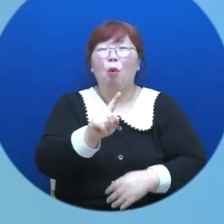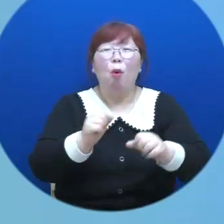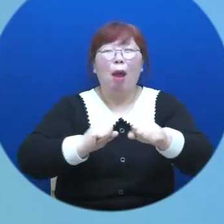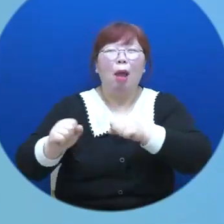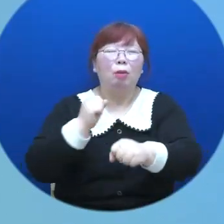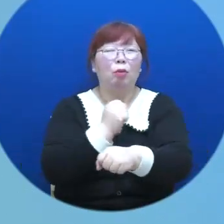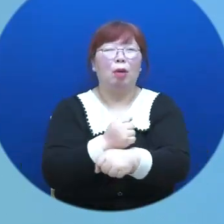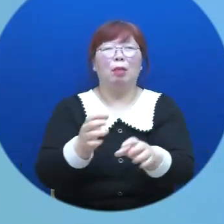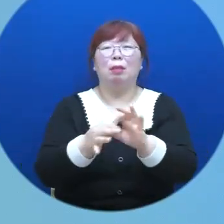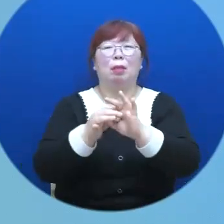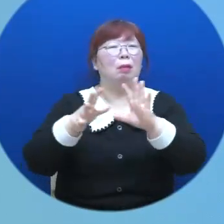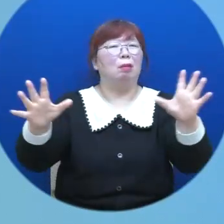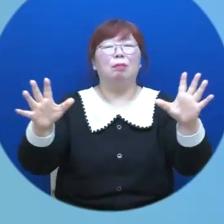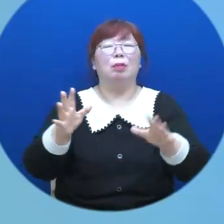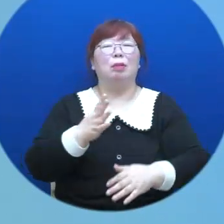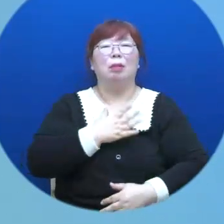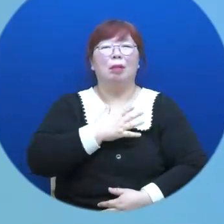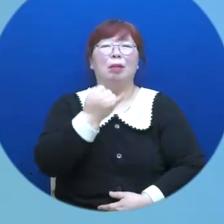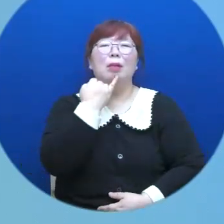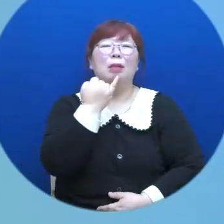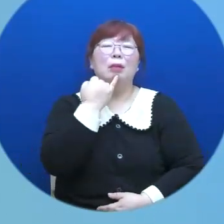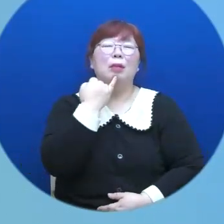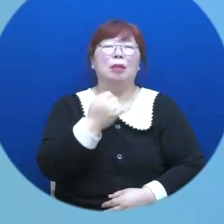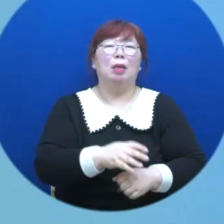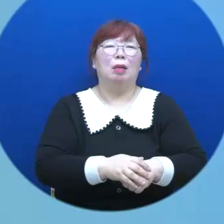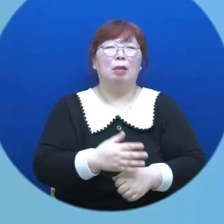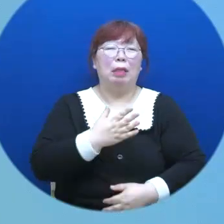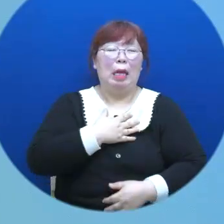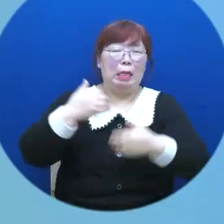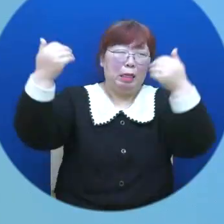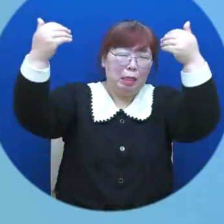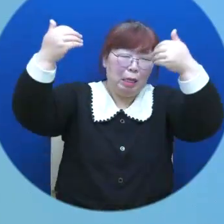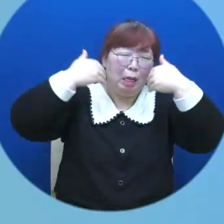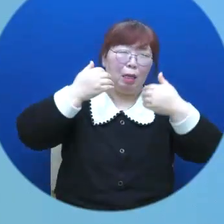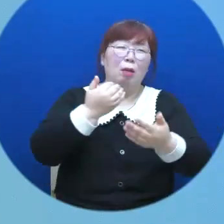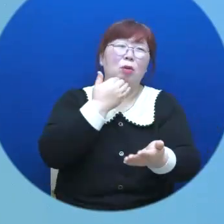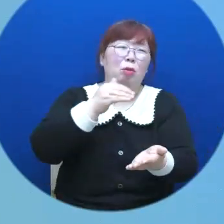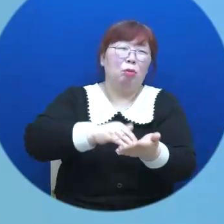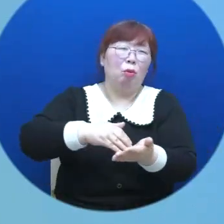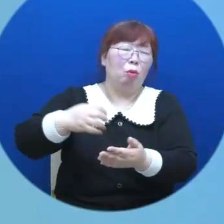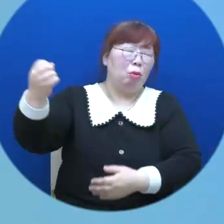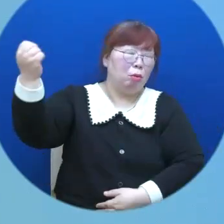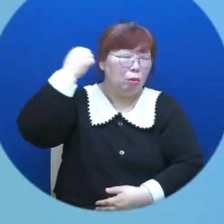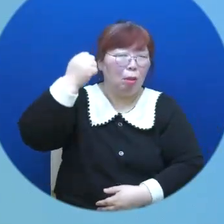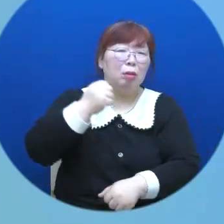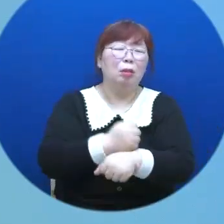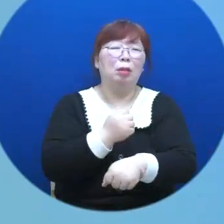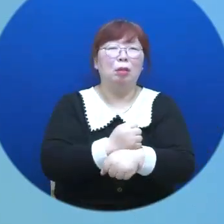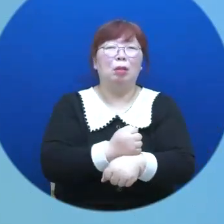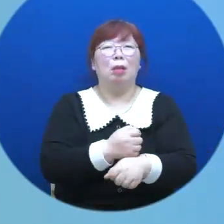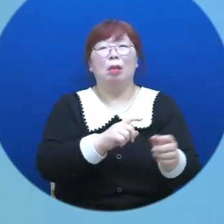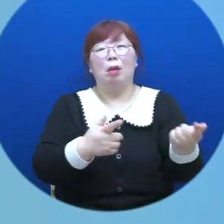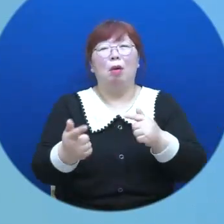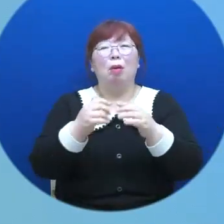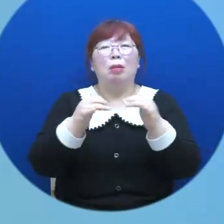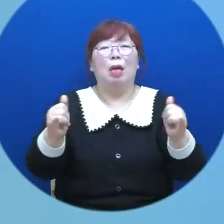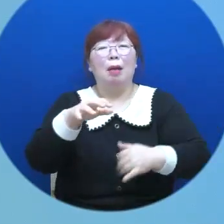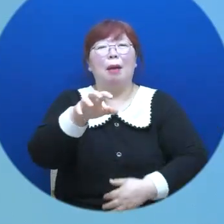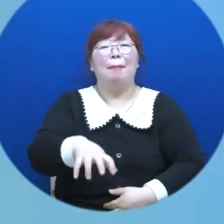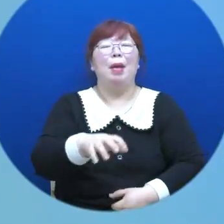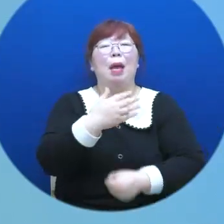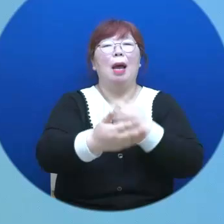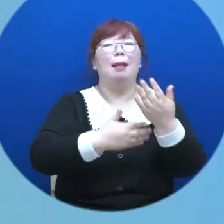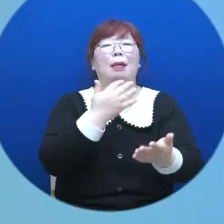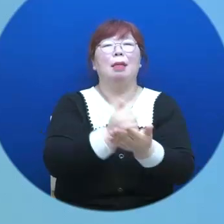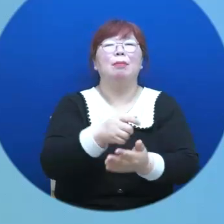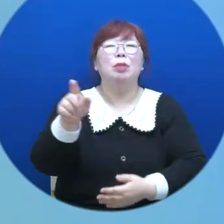주님의 마음이에요. 자기를 향하여 돌 던지고 자기를 향하여 못 치는 그들을 향하여 하나님 앞에 뭐라고 기도해요?